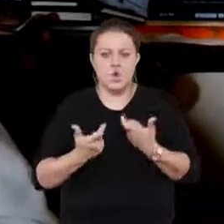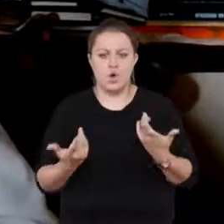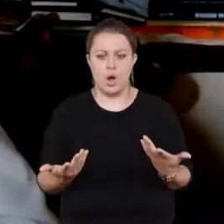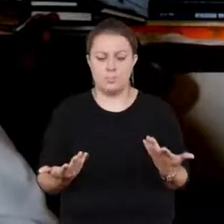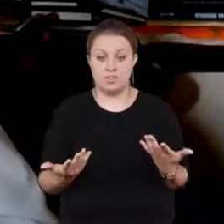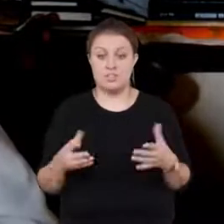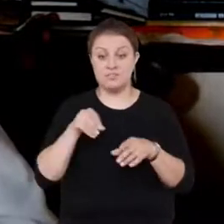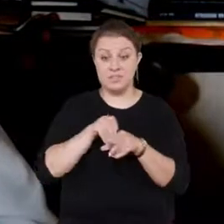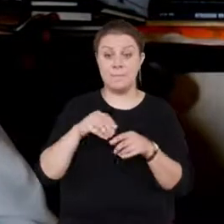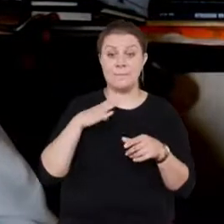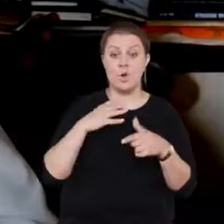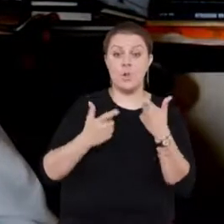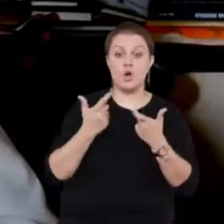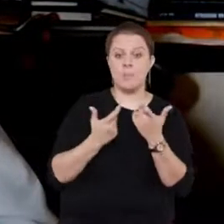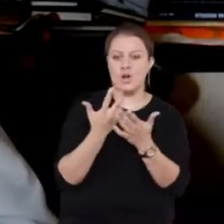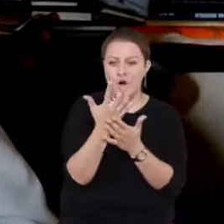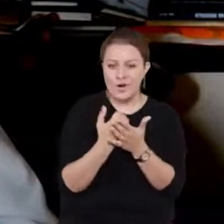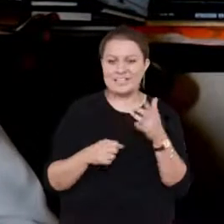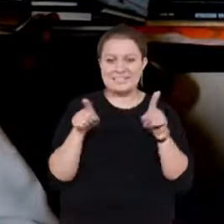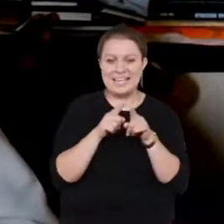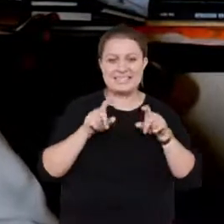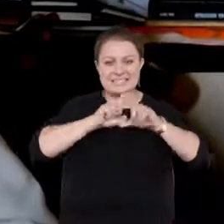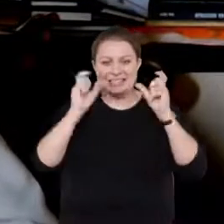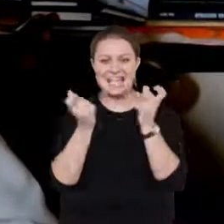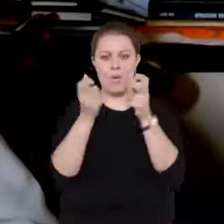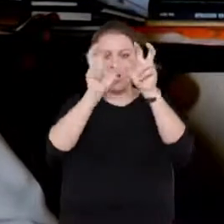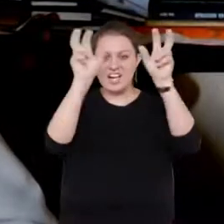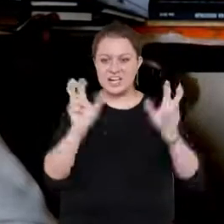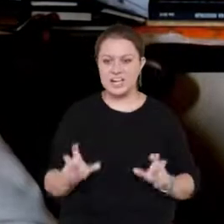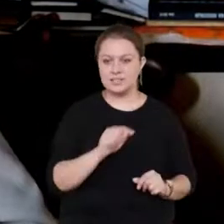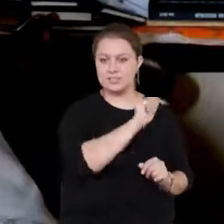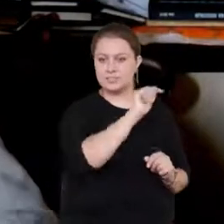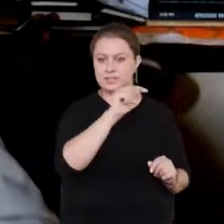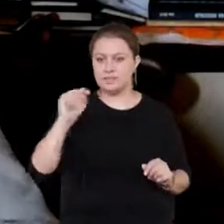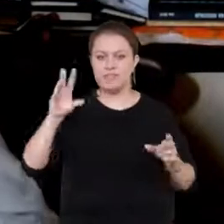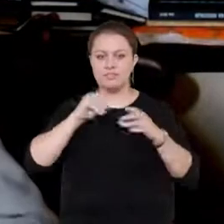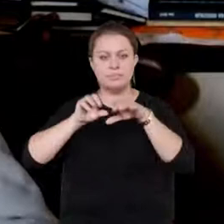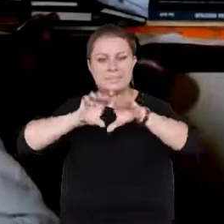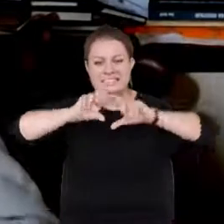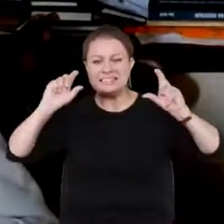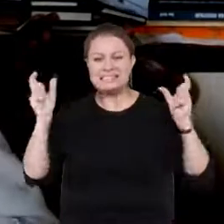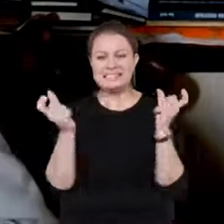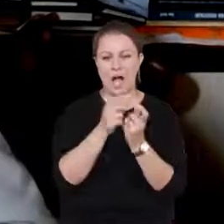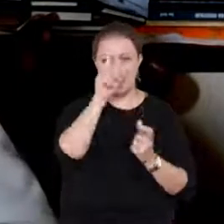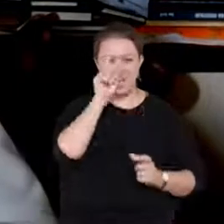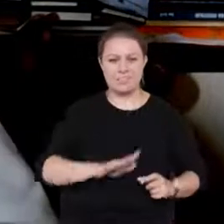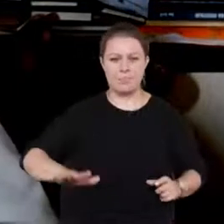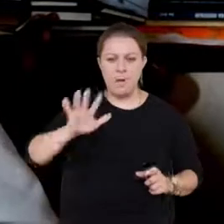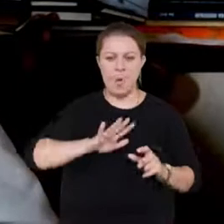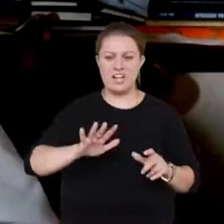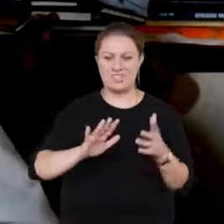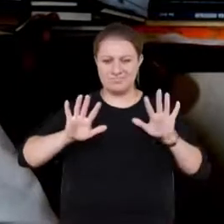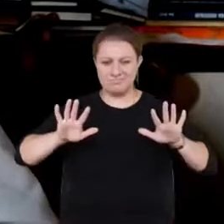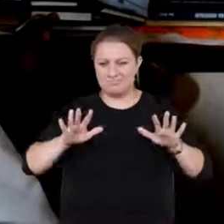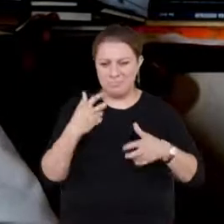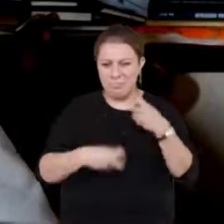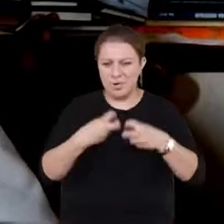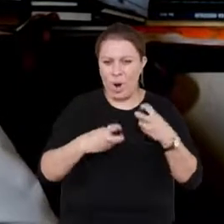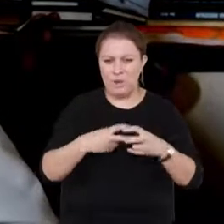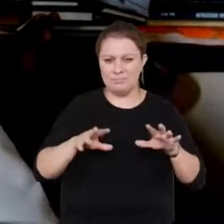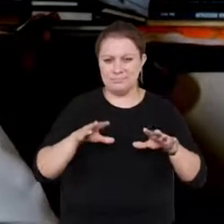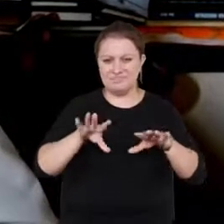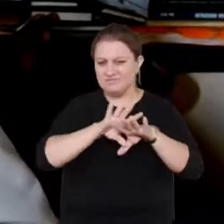korzystał również z tego kryzysu kapitalizmu, z rozpadu całej społecznej struktury